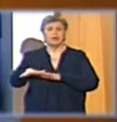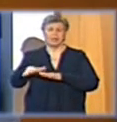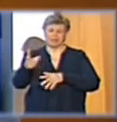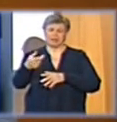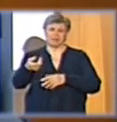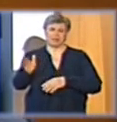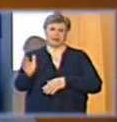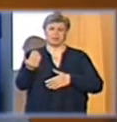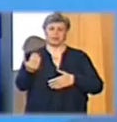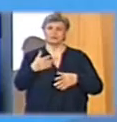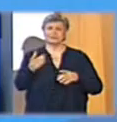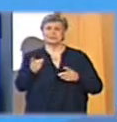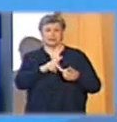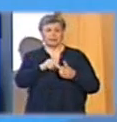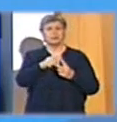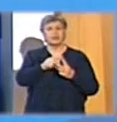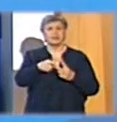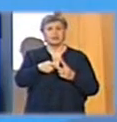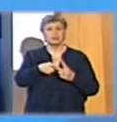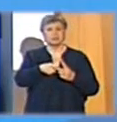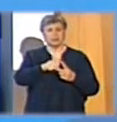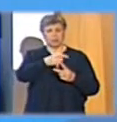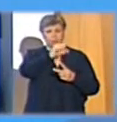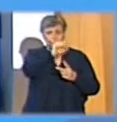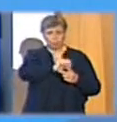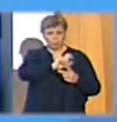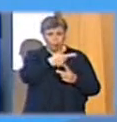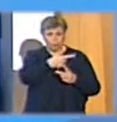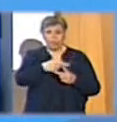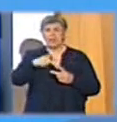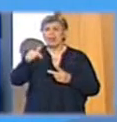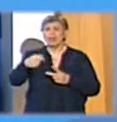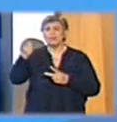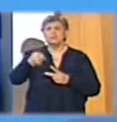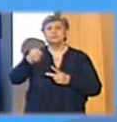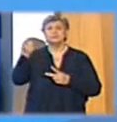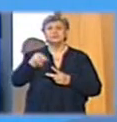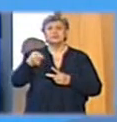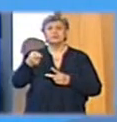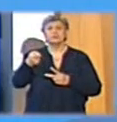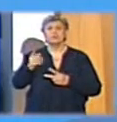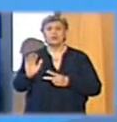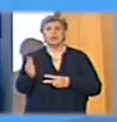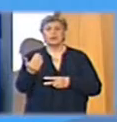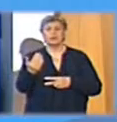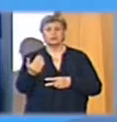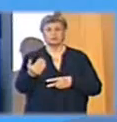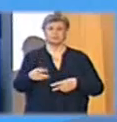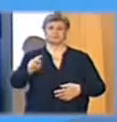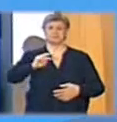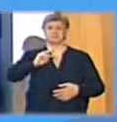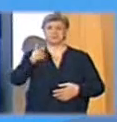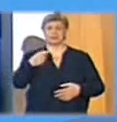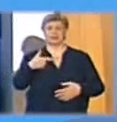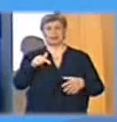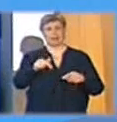απολύσεις? Νομίζω ότι το δίλημα αυτά έχει στοιχεία τα οποία είναι τεχνητά. Δεν είναι ακριβώς έτσι το ζήτημα αυτό.